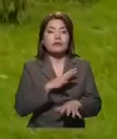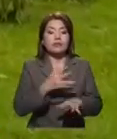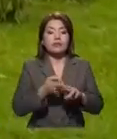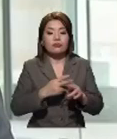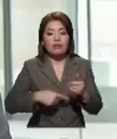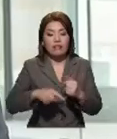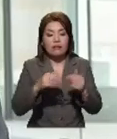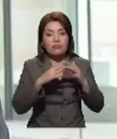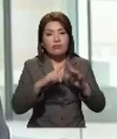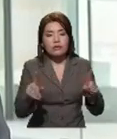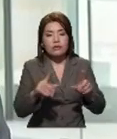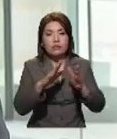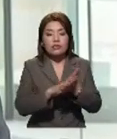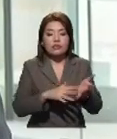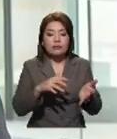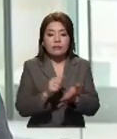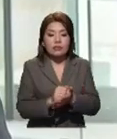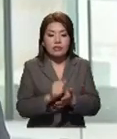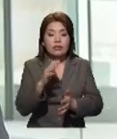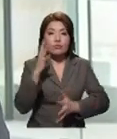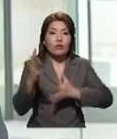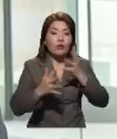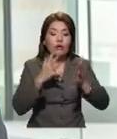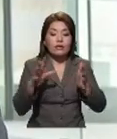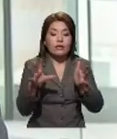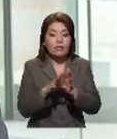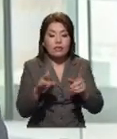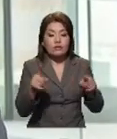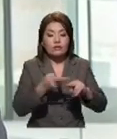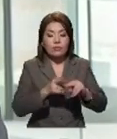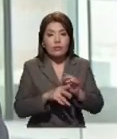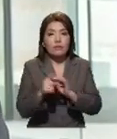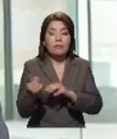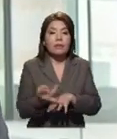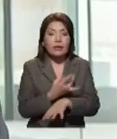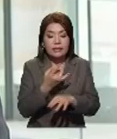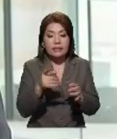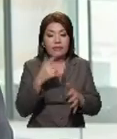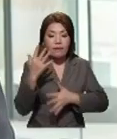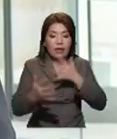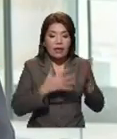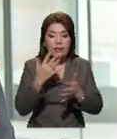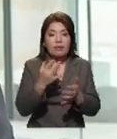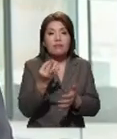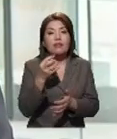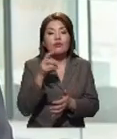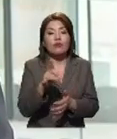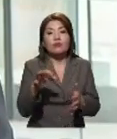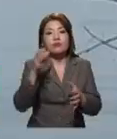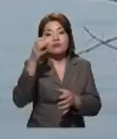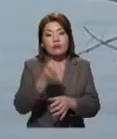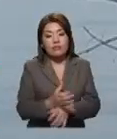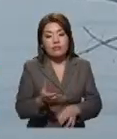наше имущество. Шторм разрушил линию электропередачи, это впервые, чтобы ветром свалило бетонный столб. Это